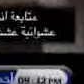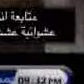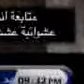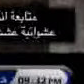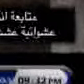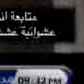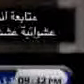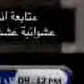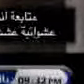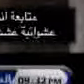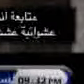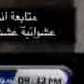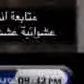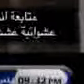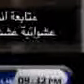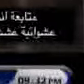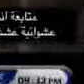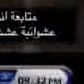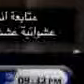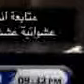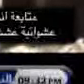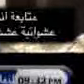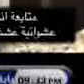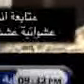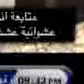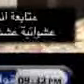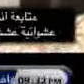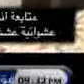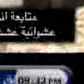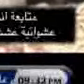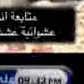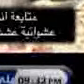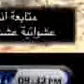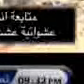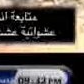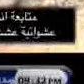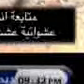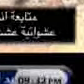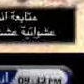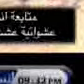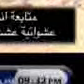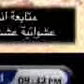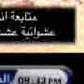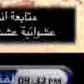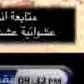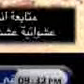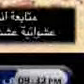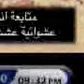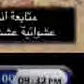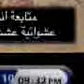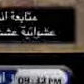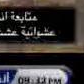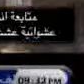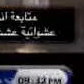لنسب تنفيذ توصل ل 60-70%، وان شاء الله على بداية واوائل شهر 6 هتكون الموقع دوت هنا منتهي تماما من